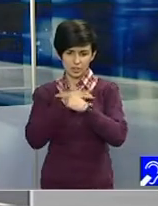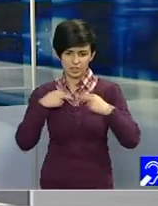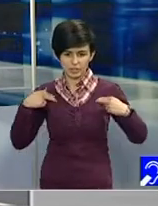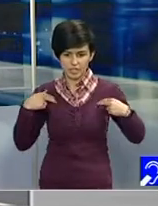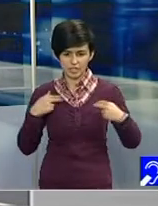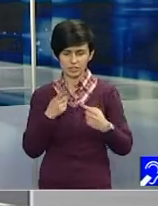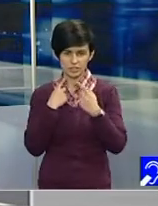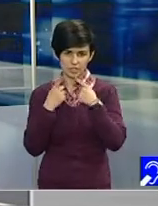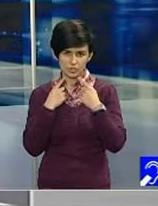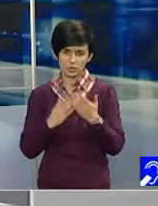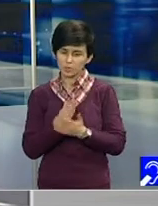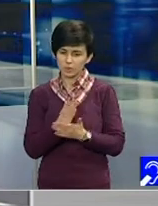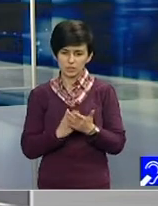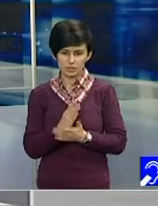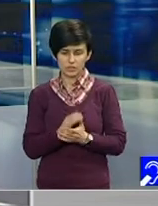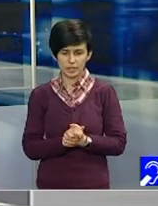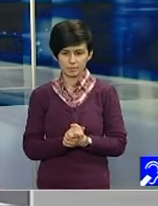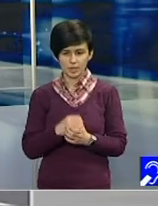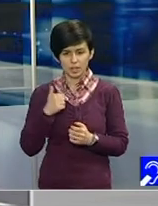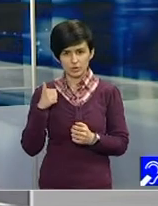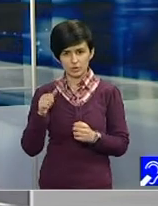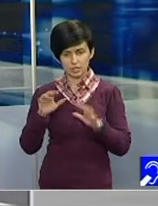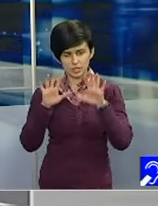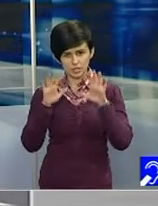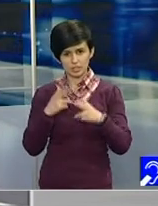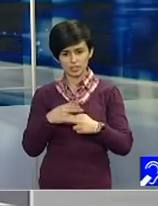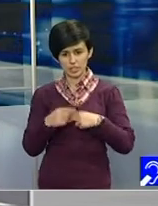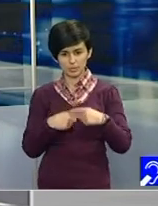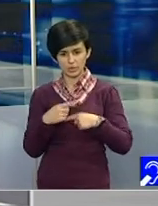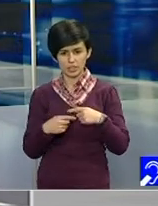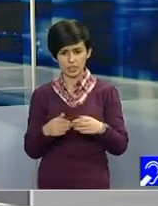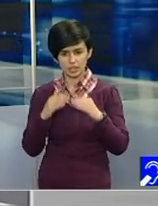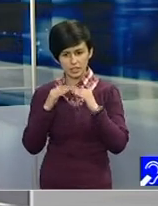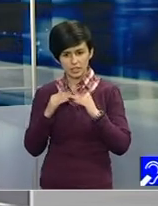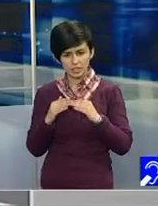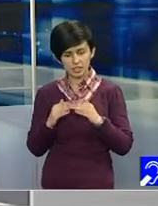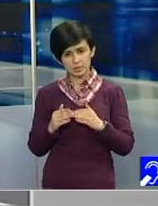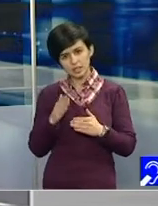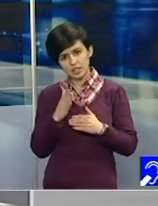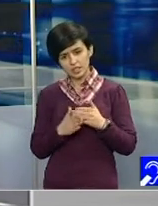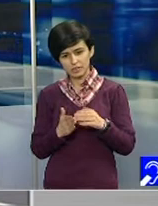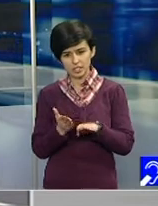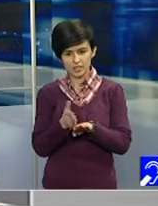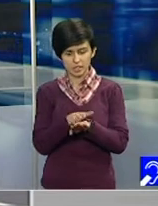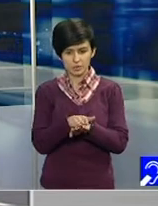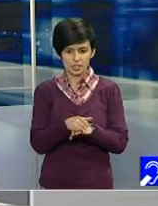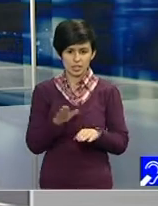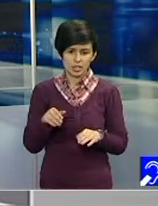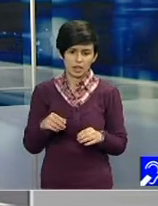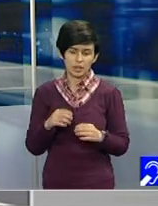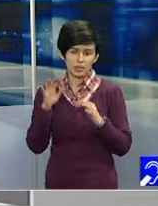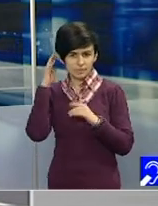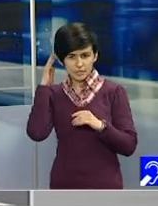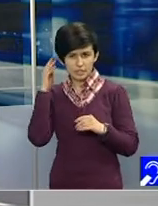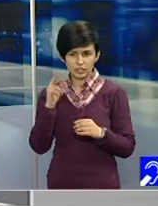acum că în România doar unul dintre 10 bolnavi aflați în fază terminală au parte de un sfârșit decent într-un centru de îngrijiri paliative.